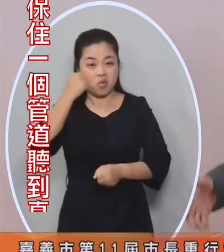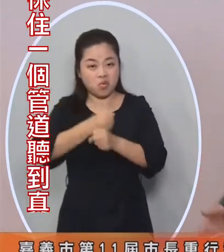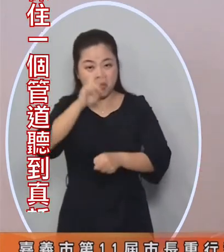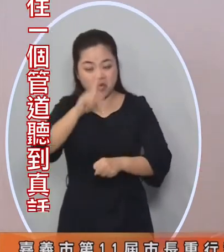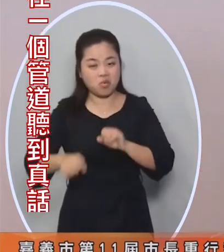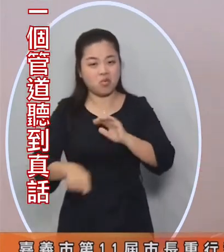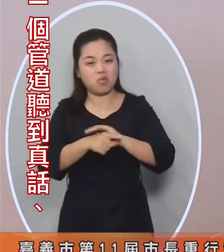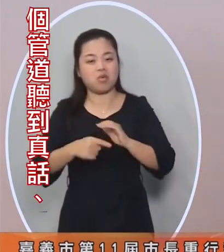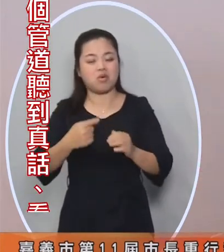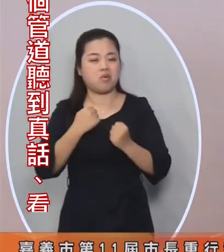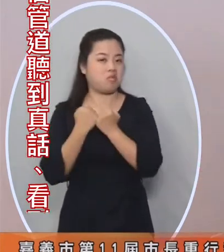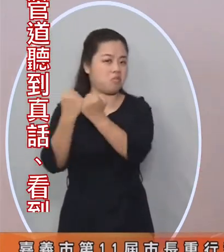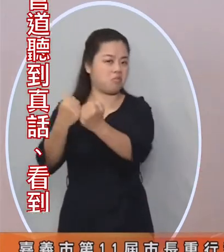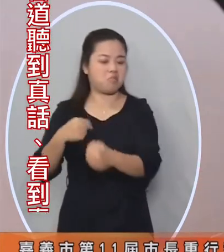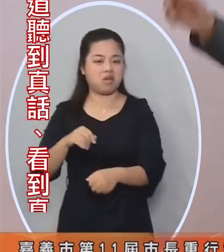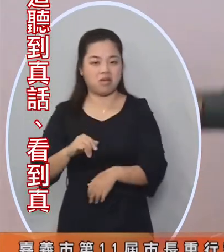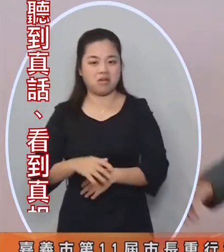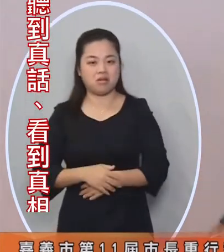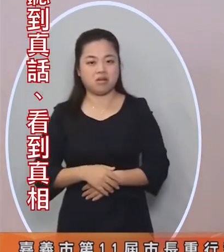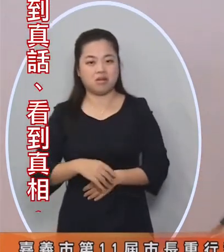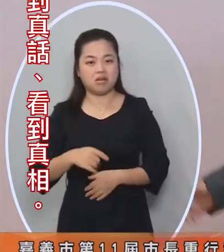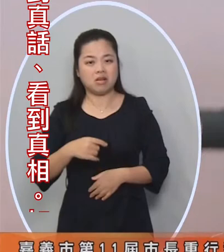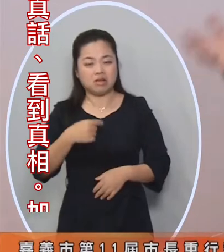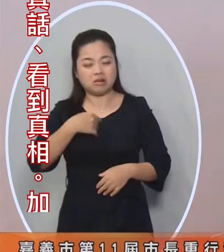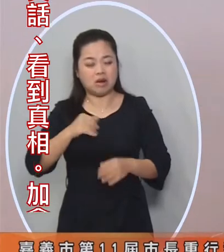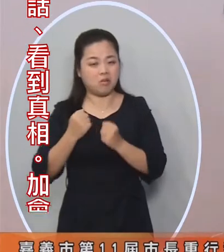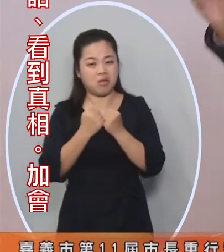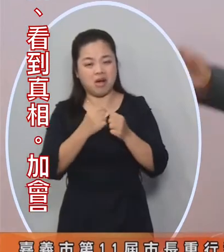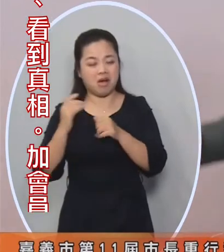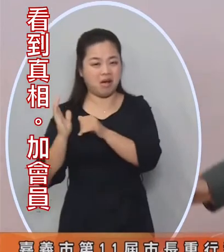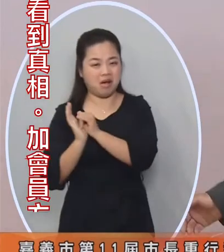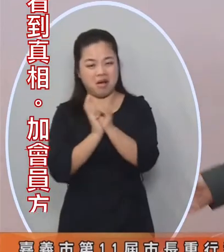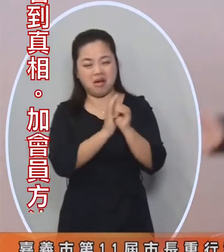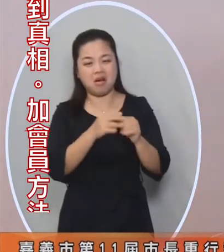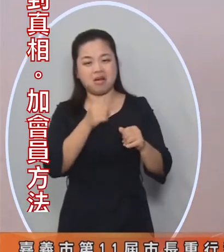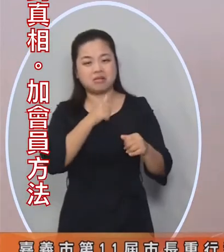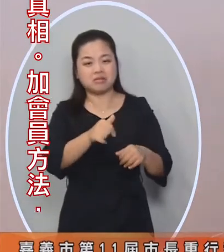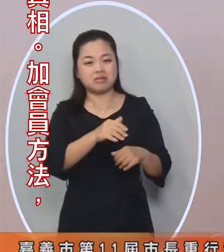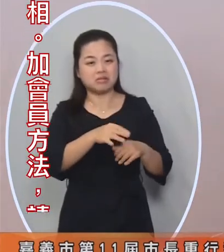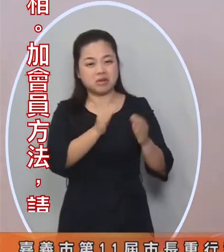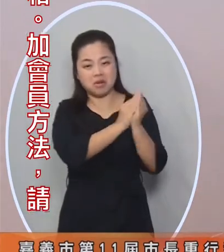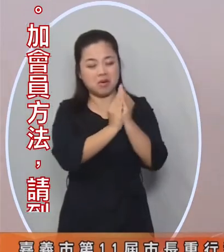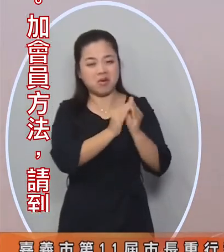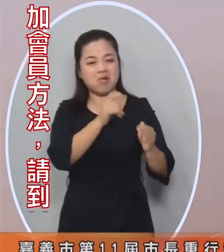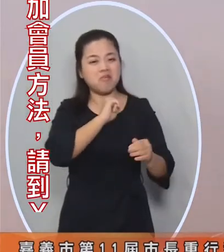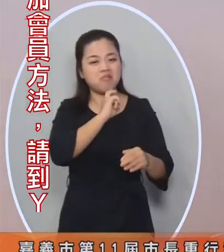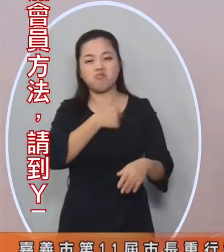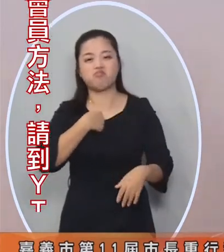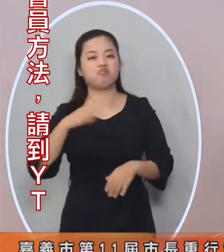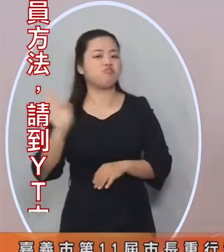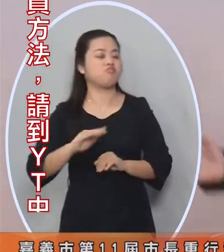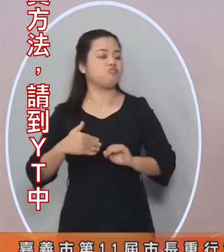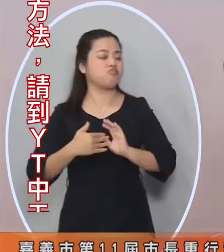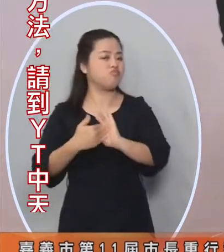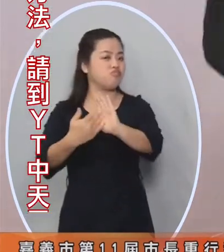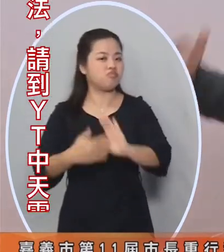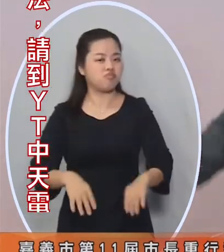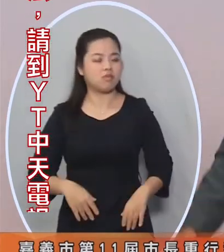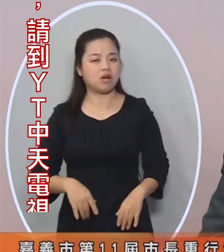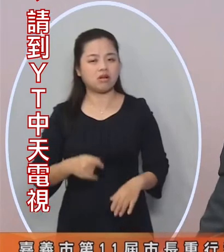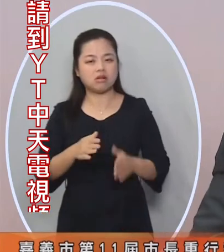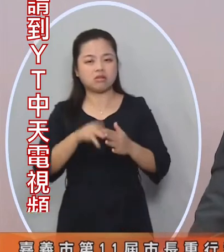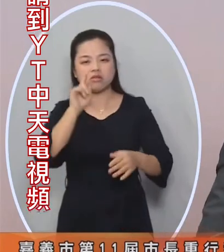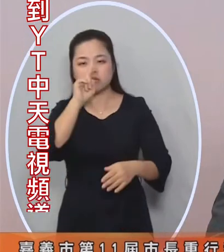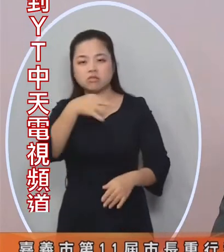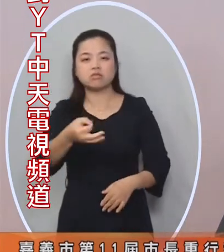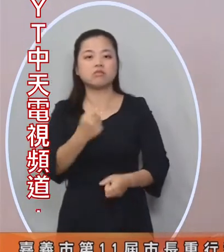零，同我用讲啊用零啊，要零去偷台查某，我就无爱啦。爱钱好，我无爱啦。爱垃圾钱